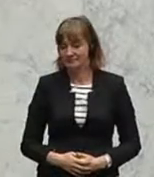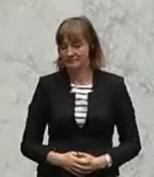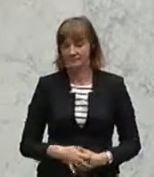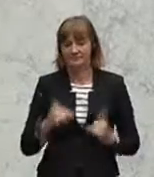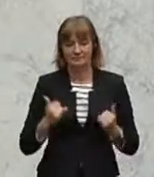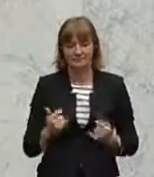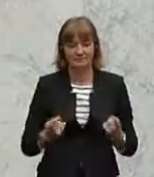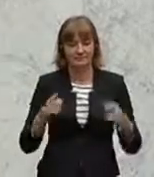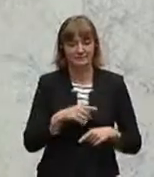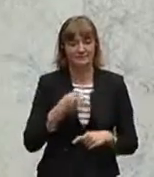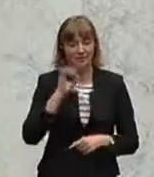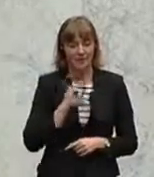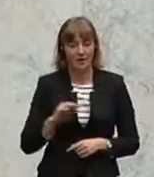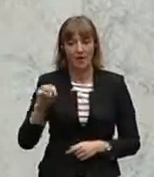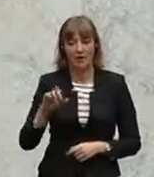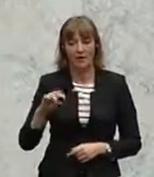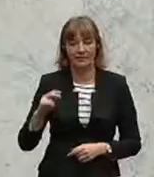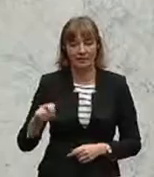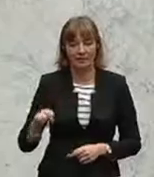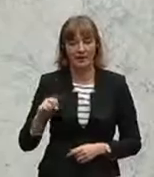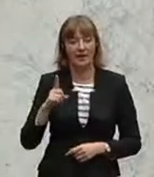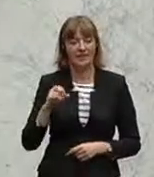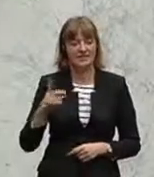nicht zum Einsatz komme in Sachen